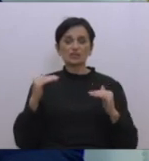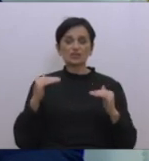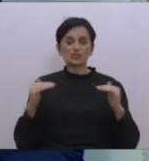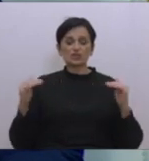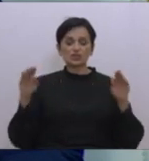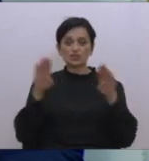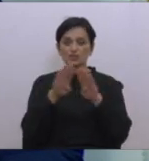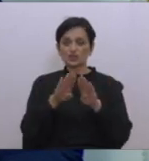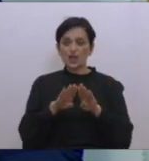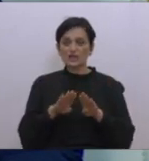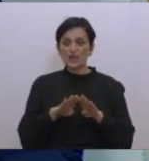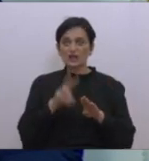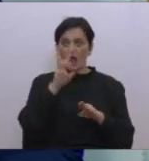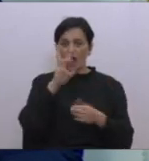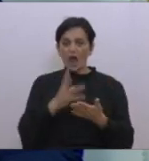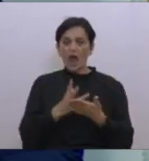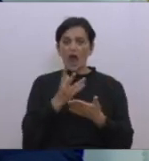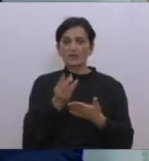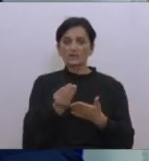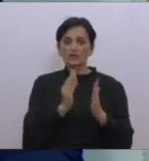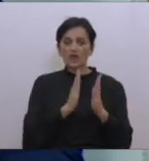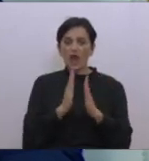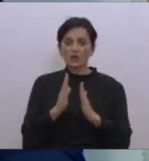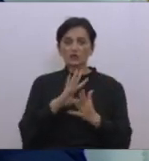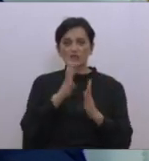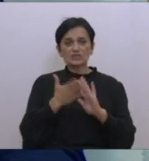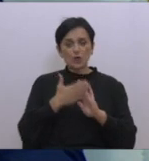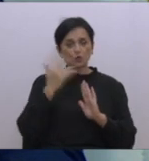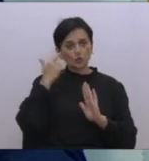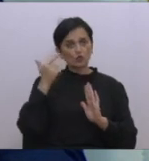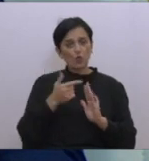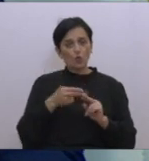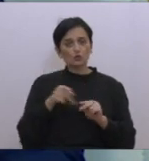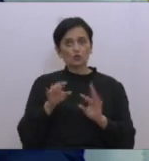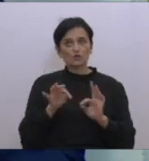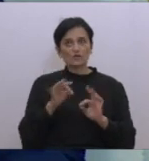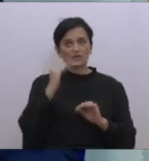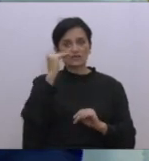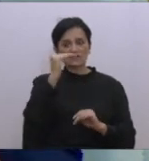ასეთი ანაზღაურების ოდენობის განსაზღვრისთვის. საერთოდ გონივრულია თუ არა ამ შემთხვევაში ეს საზომებად